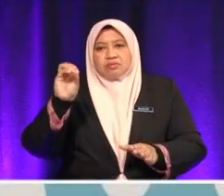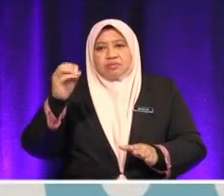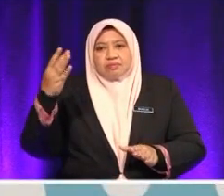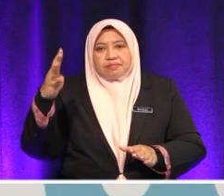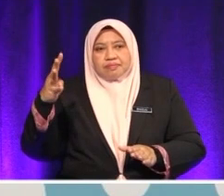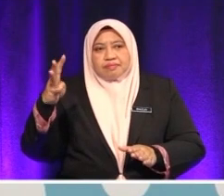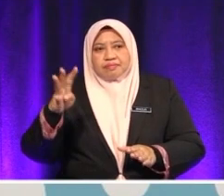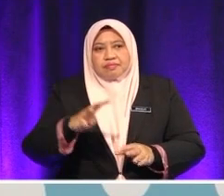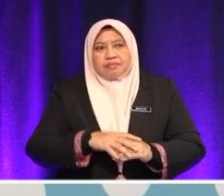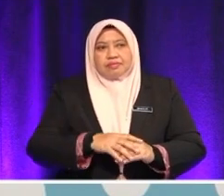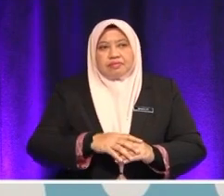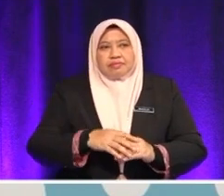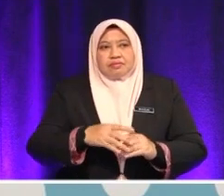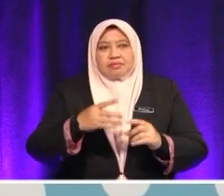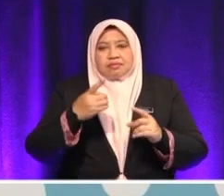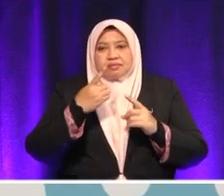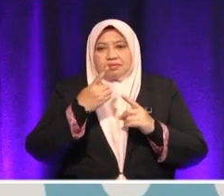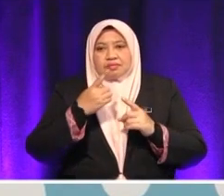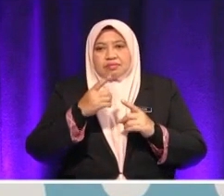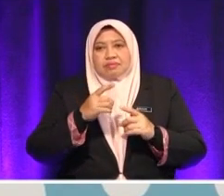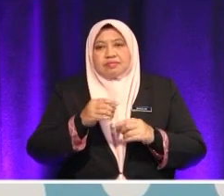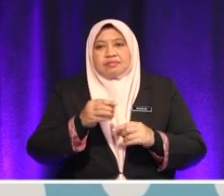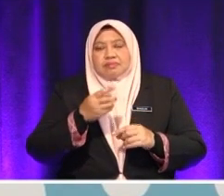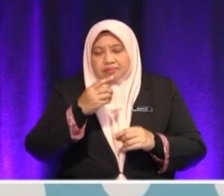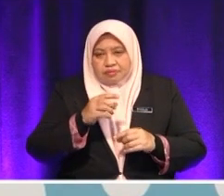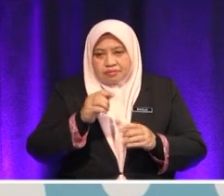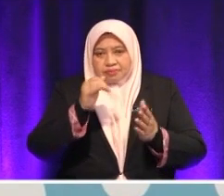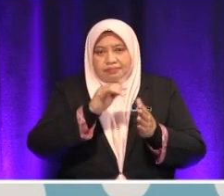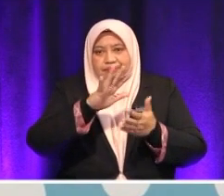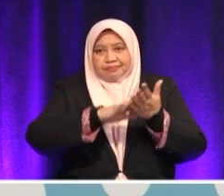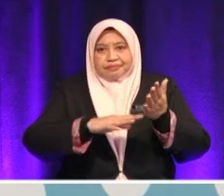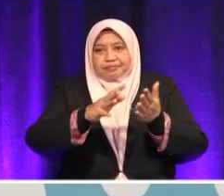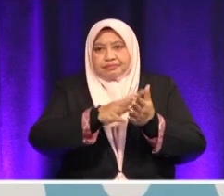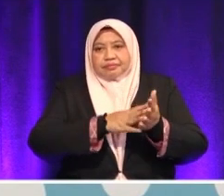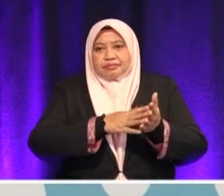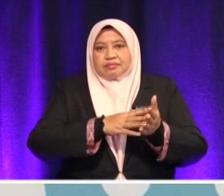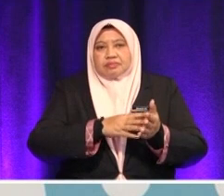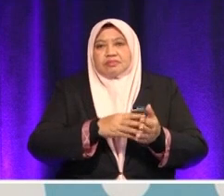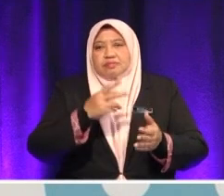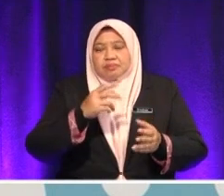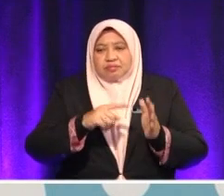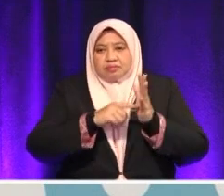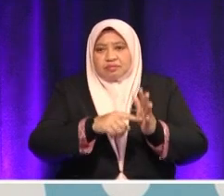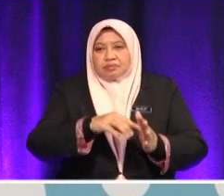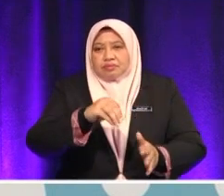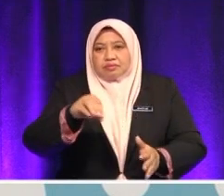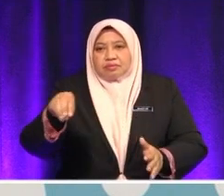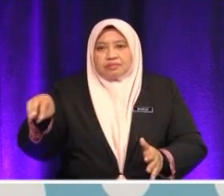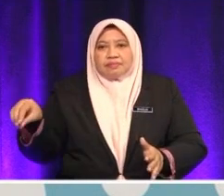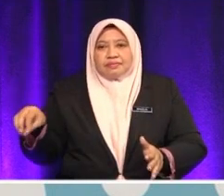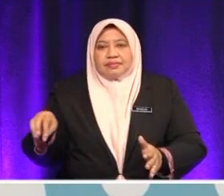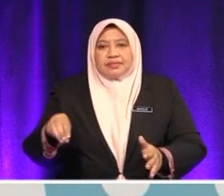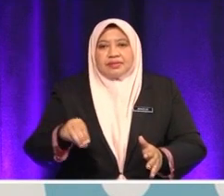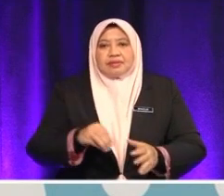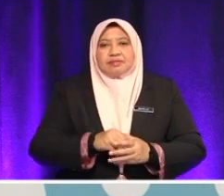1 di ruang jawaban menunjukkan taburan ke kerapan indah di SIM badan bagi 40